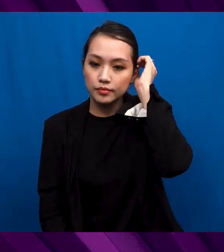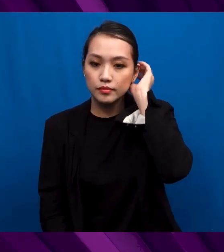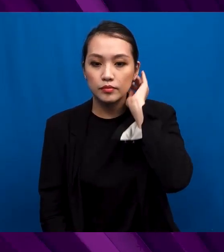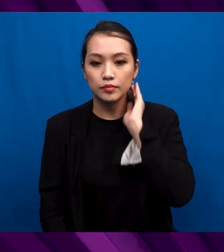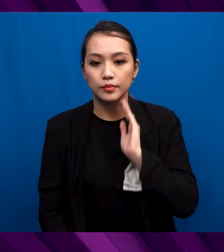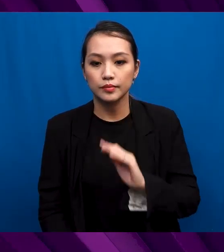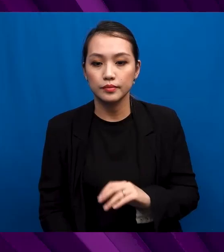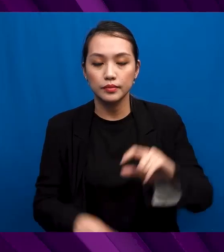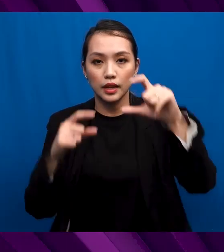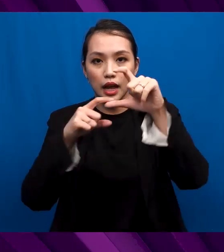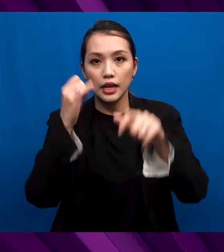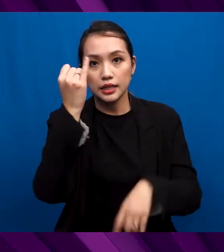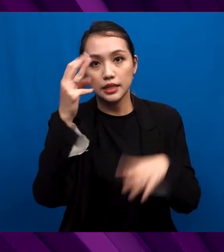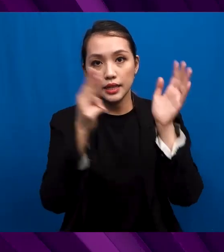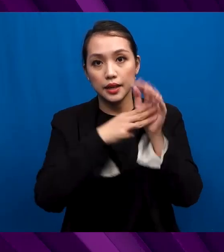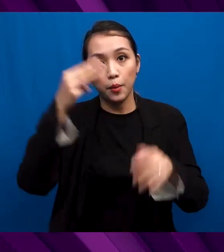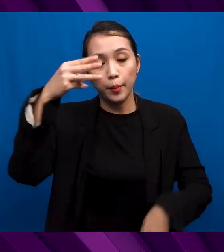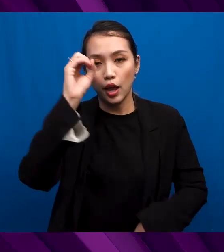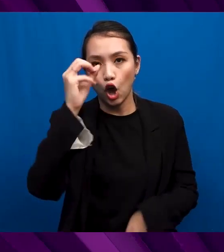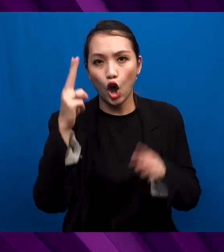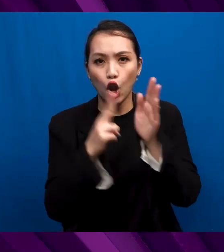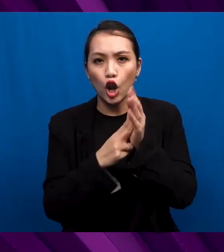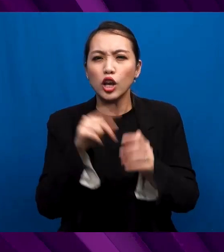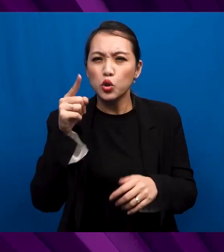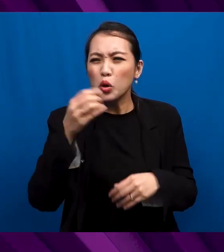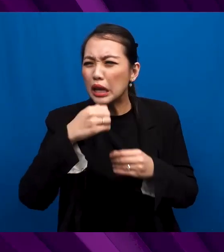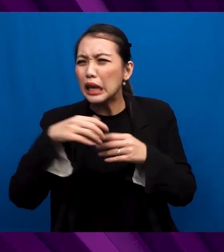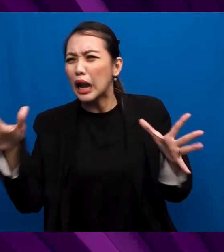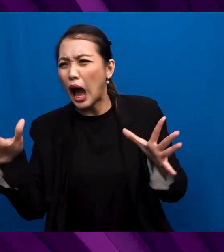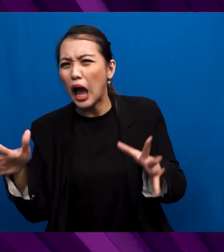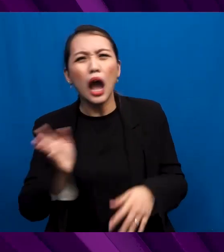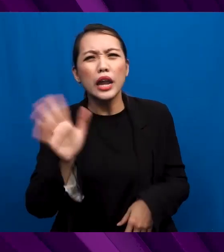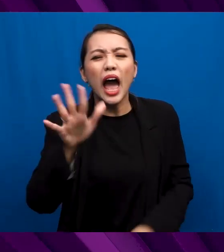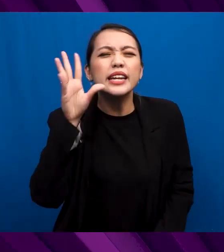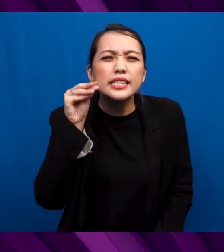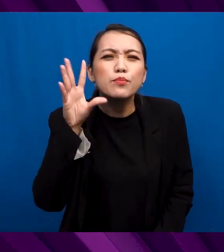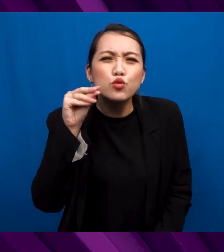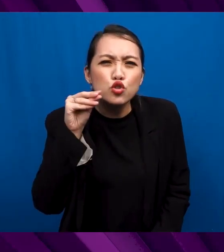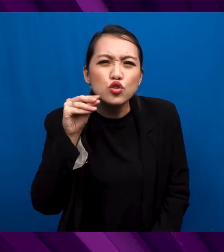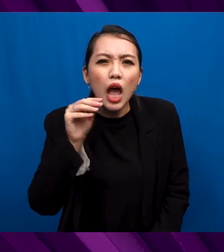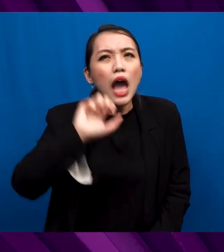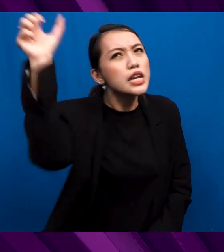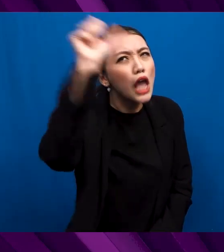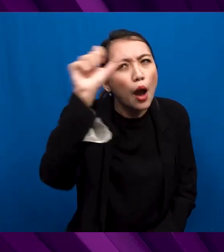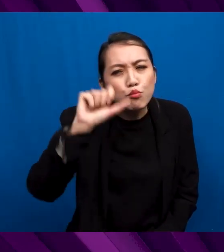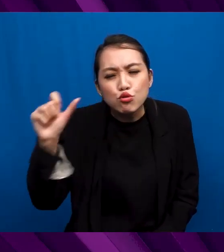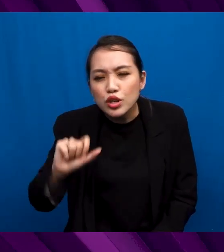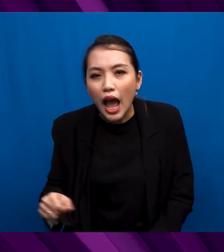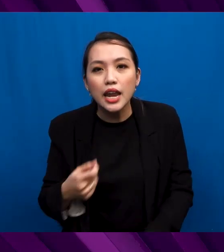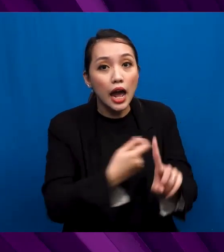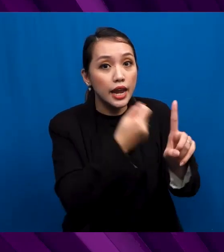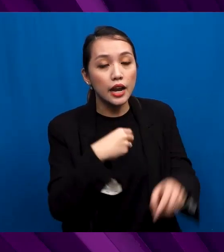for a reason. Saya tunjukkan ada 2 alasan kenapa Simeon tidak disebut. Dia dihapuskan seolah-olah dari